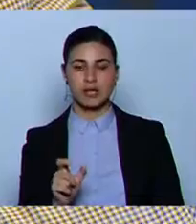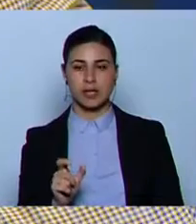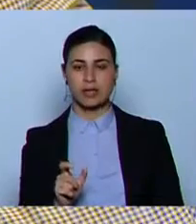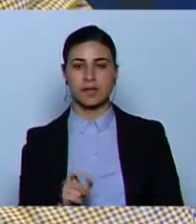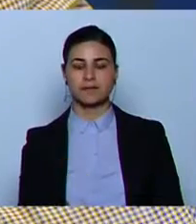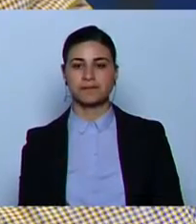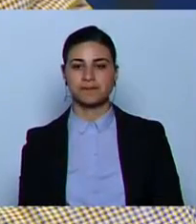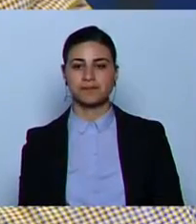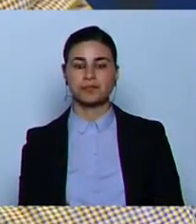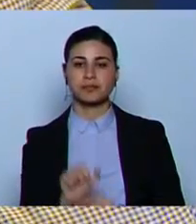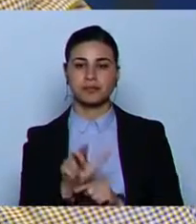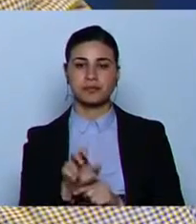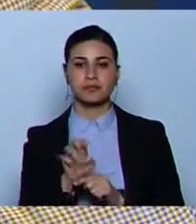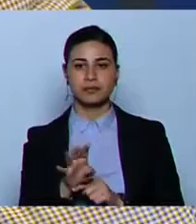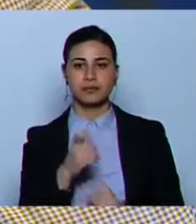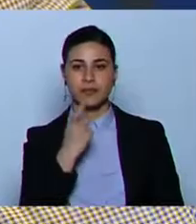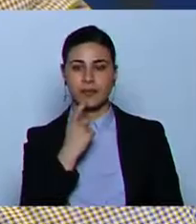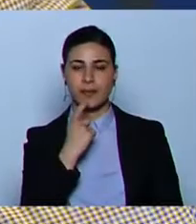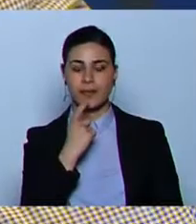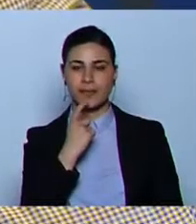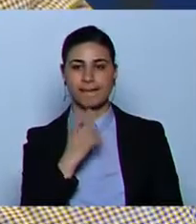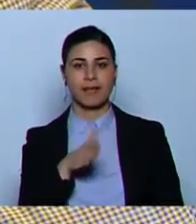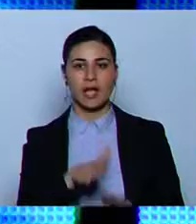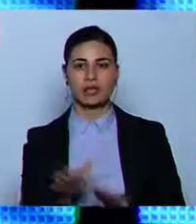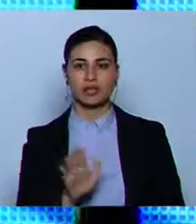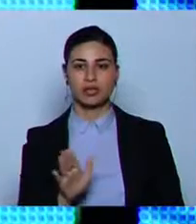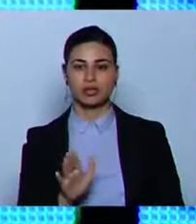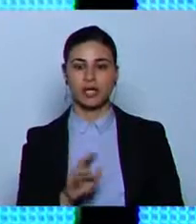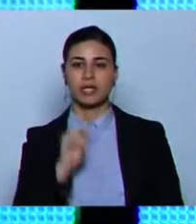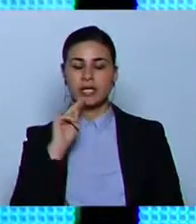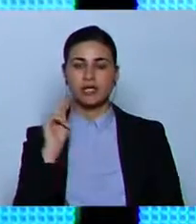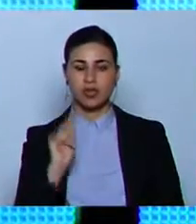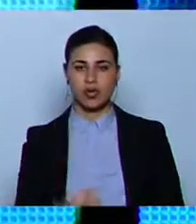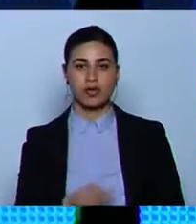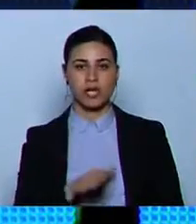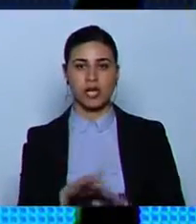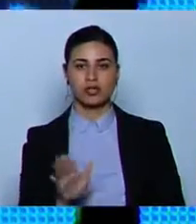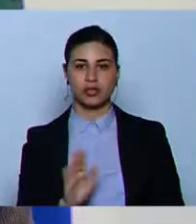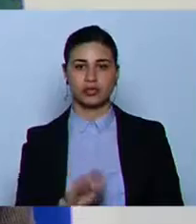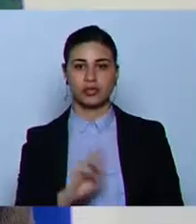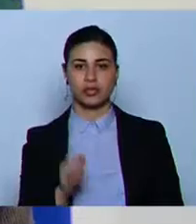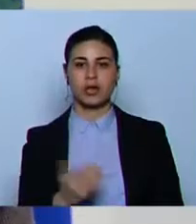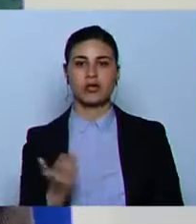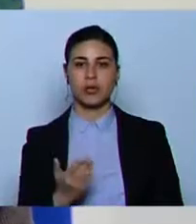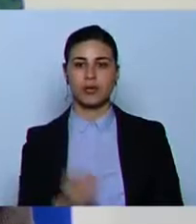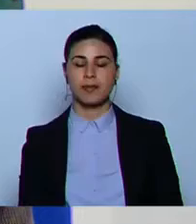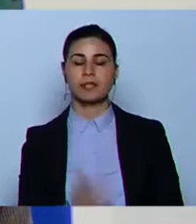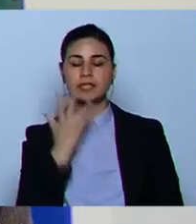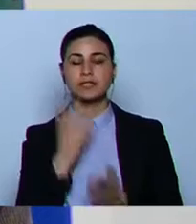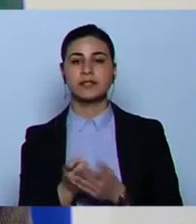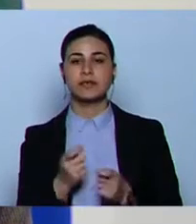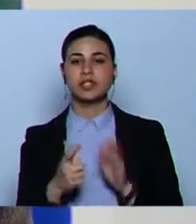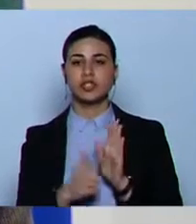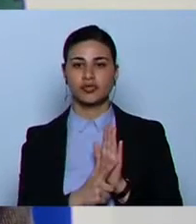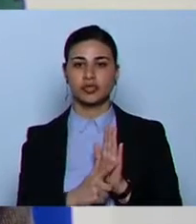ისწრე, რომელმაც 13, 12, 14 წლის სტრატეგია არ შეასრულა, თანაშარეულებრივად არ შეასრულა და რომლებმაც თვითმართველობა